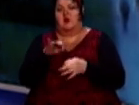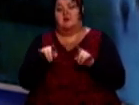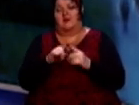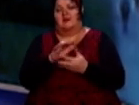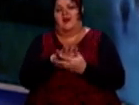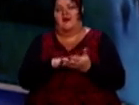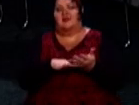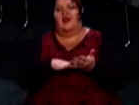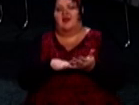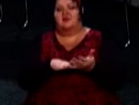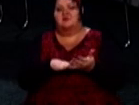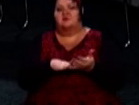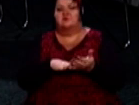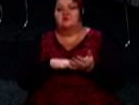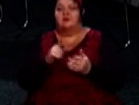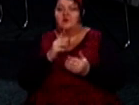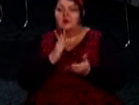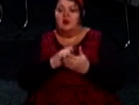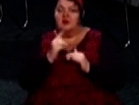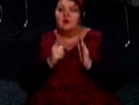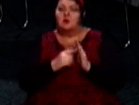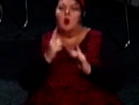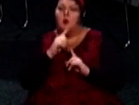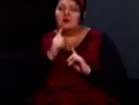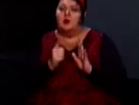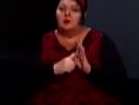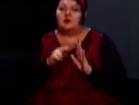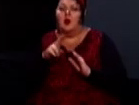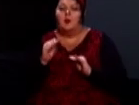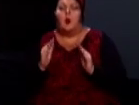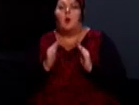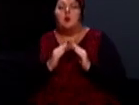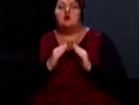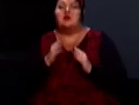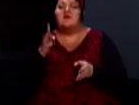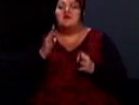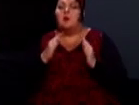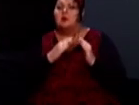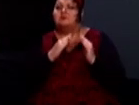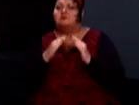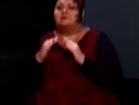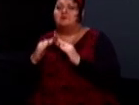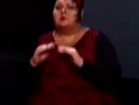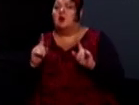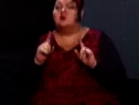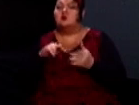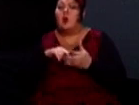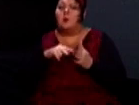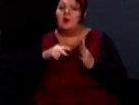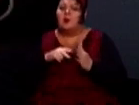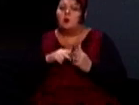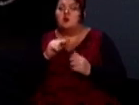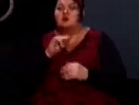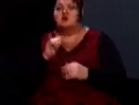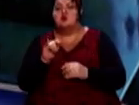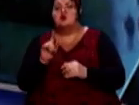думаю, що знайдеться. Одне питання по будівлям. Що планується, чи